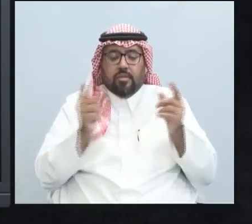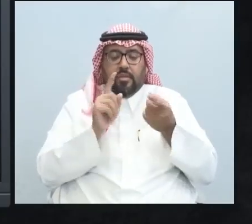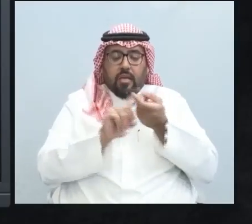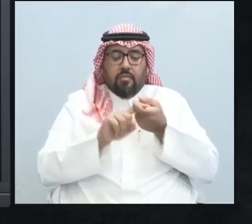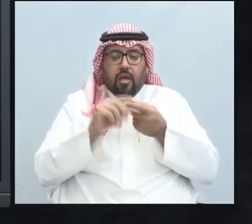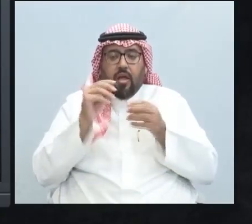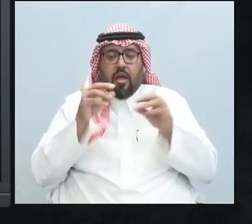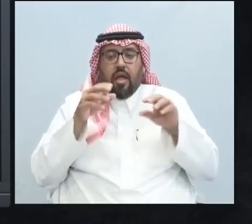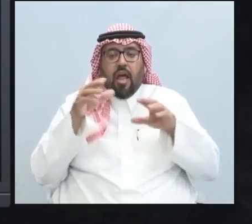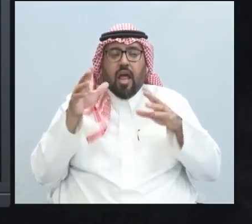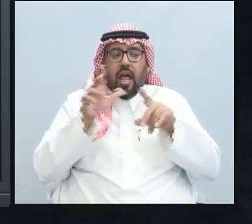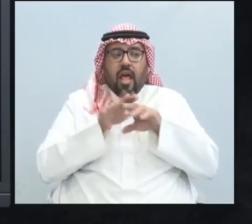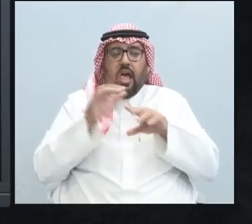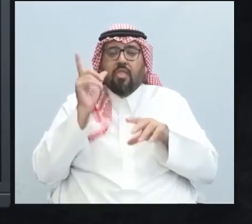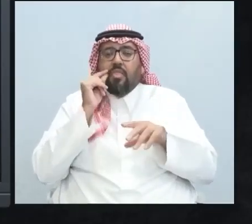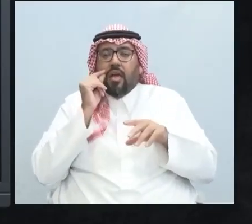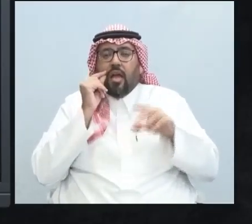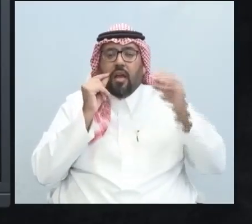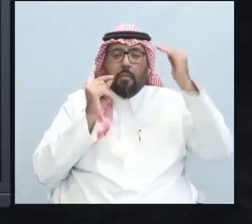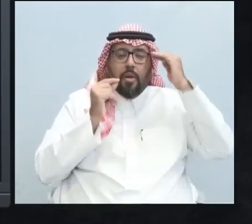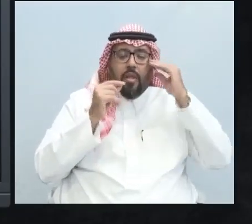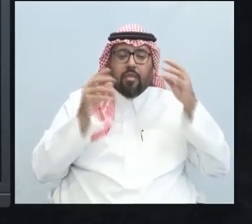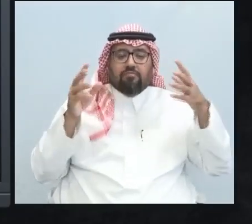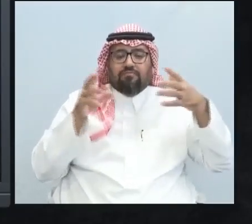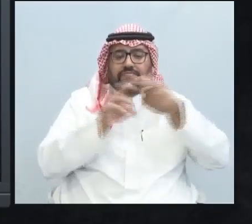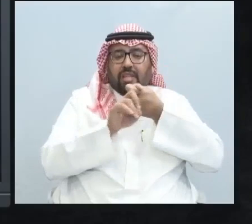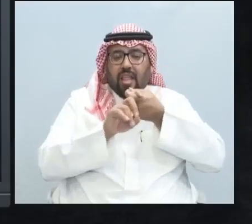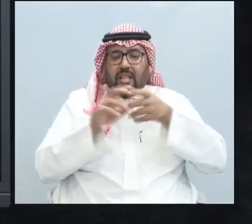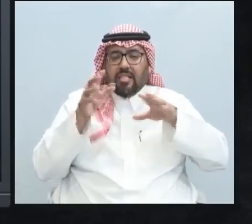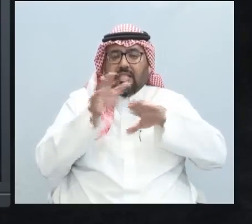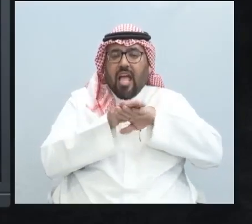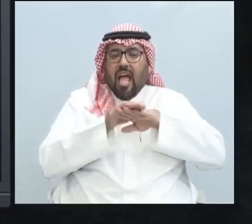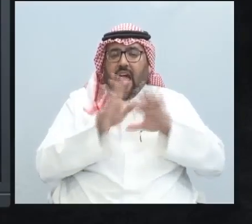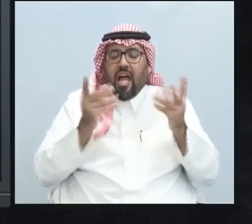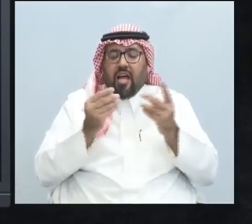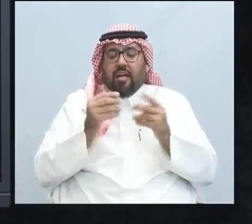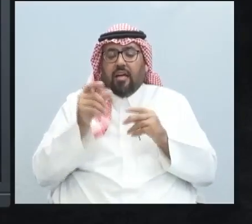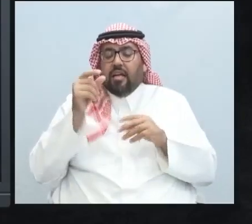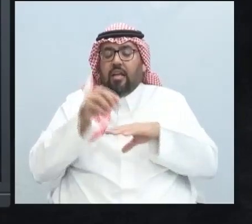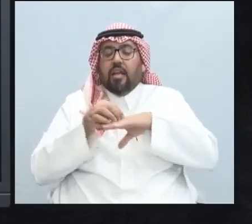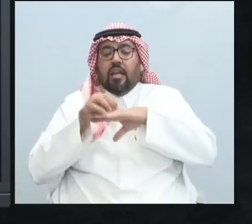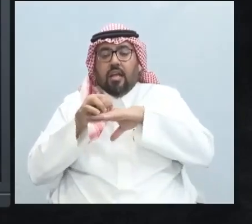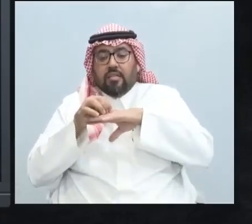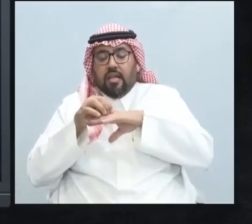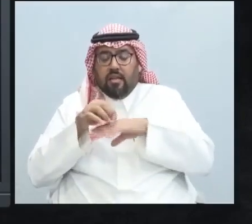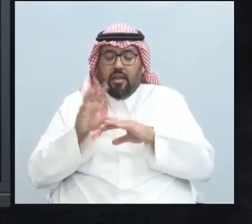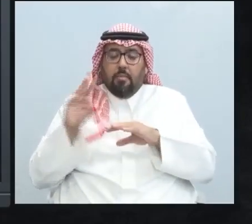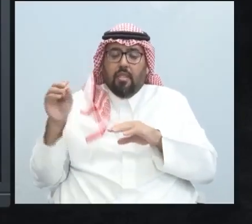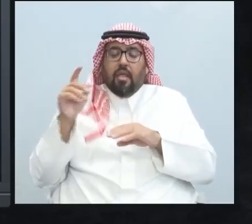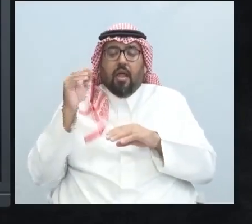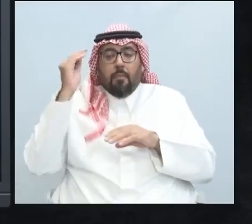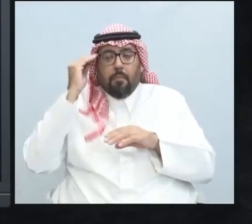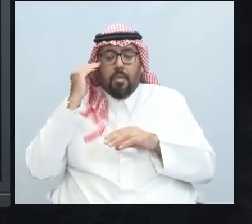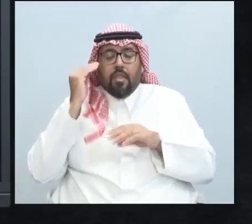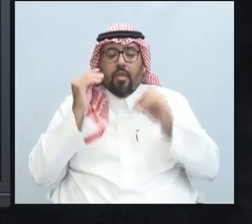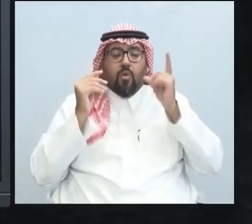المشيج المذكر مع المشيج المؤنث ايضا هنالك تحديات متعلقه بال انسان في التقاء الحيوان المنوي مع البويضه